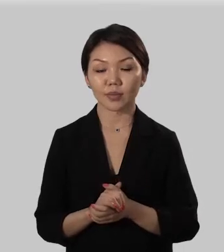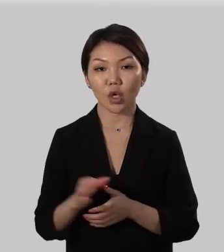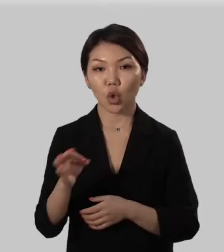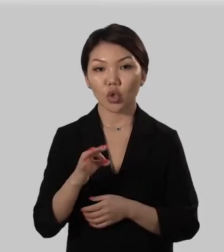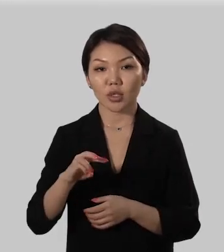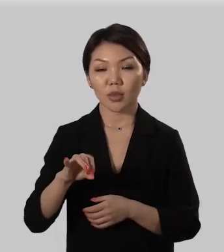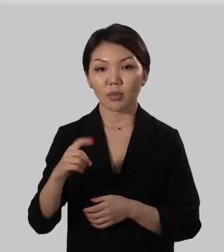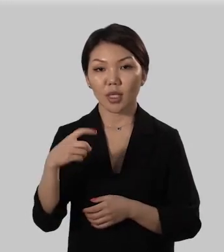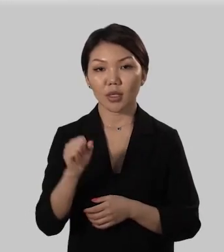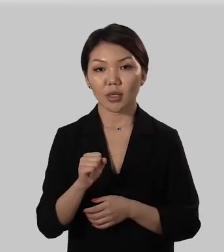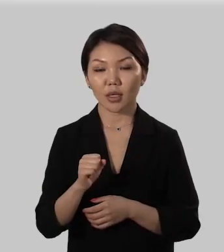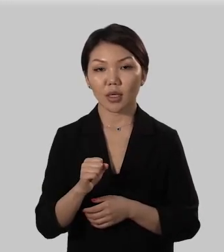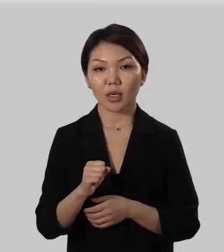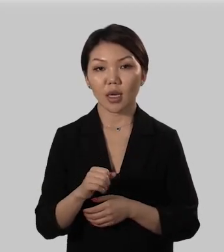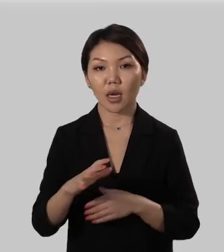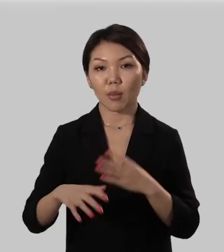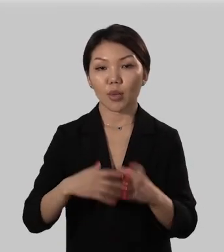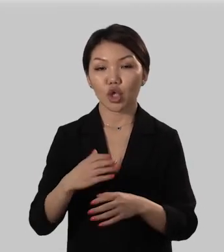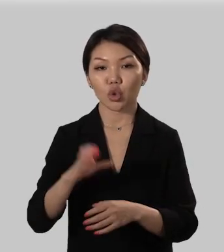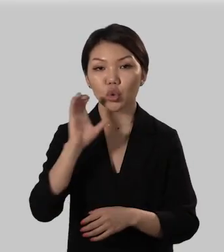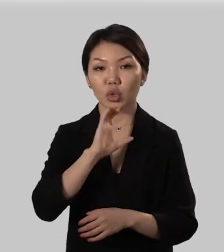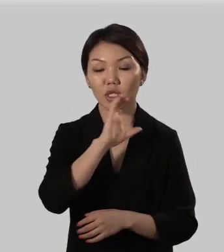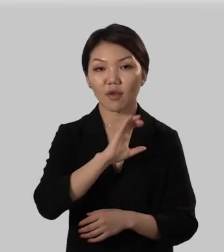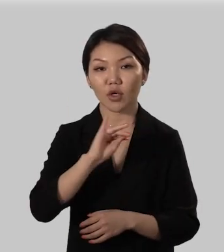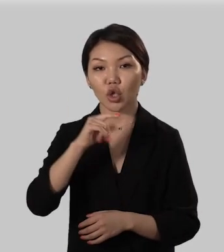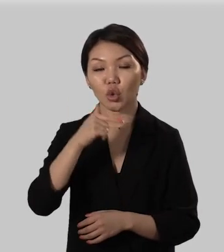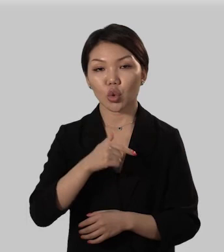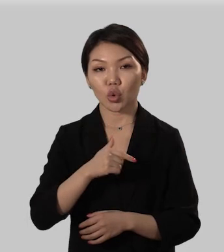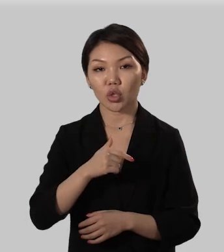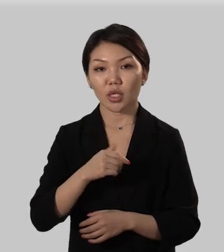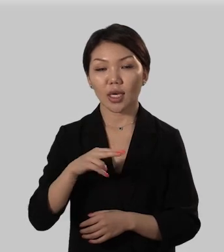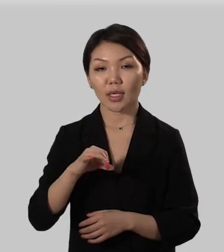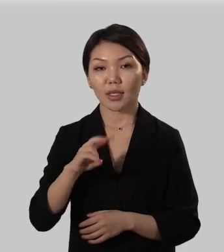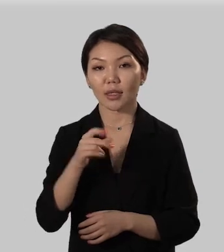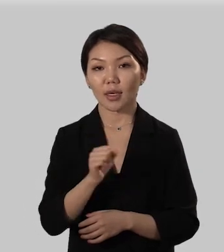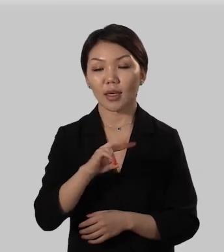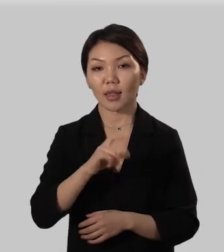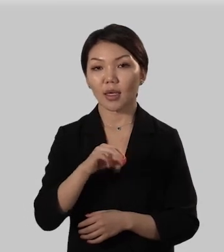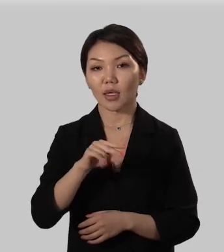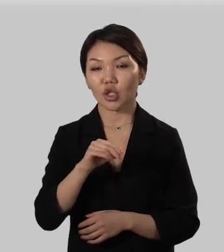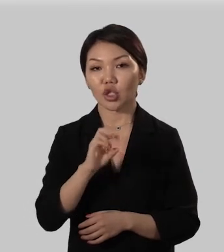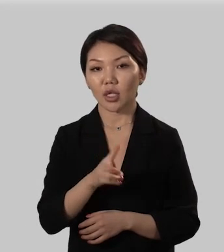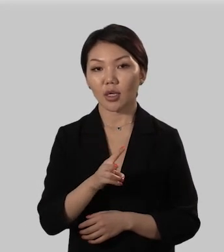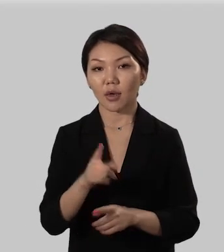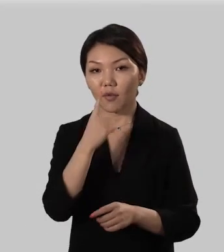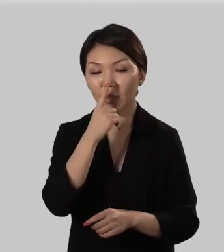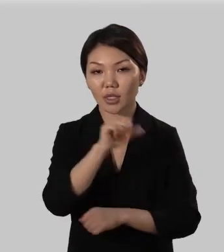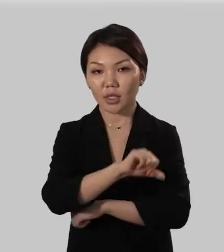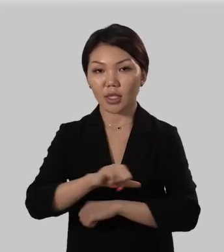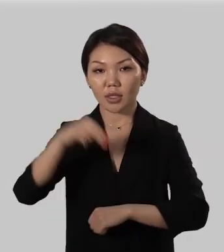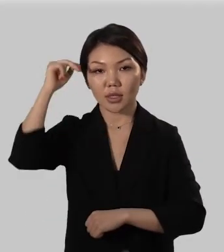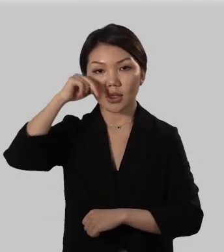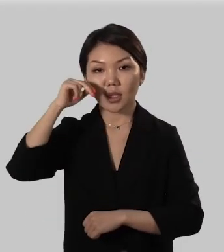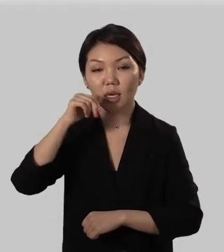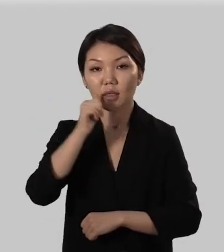озеро мир с bagheera лежит между северной и южной ветвями ледника иныльчек вблизи границы с китаем